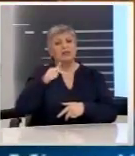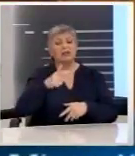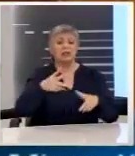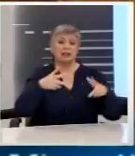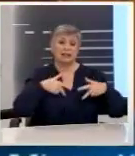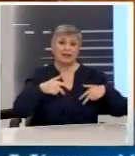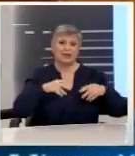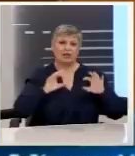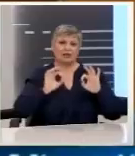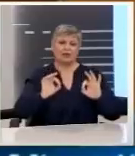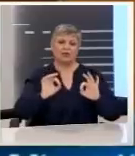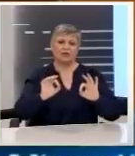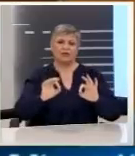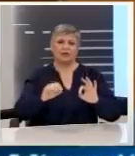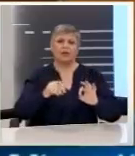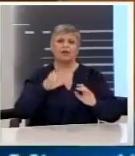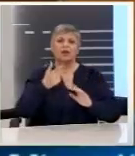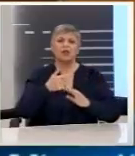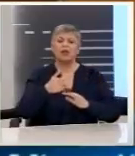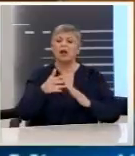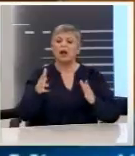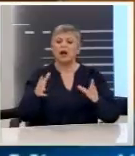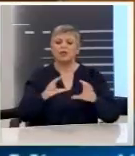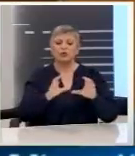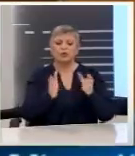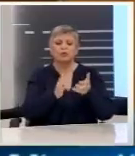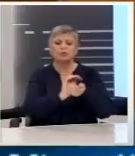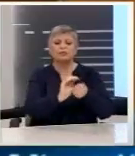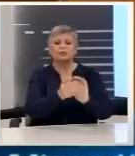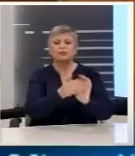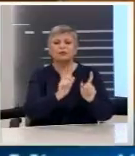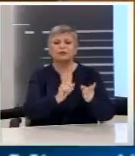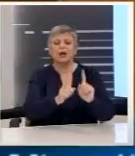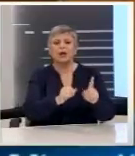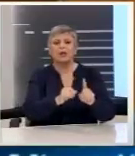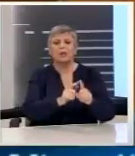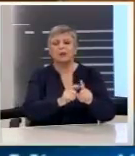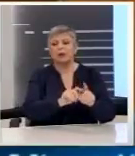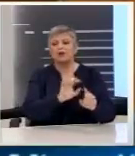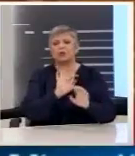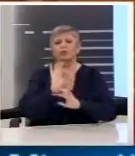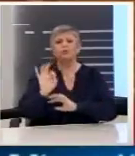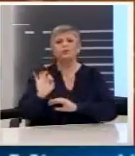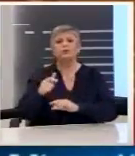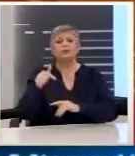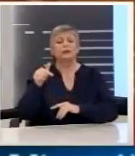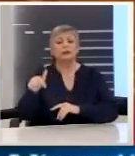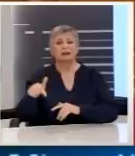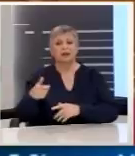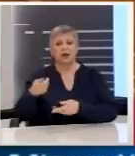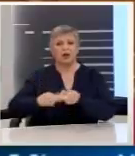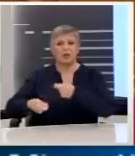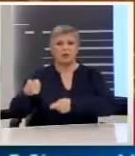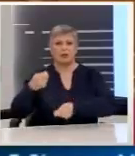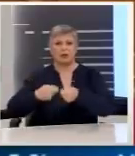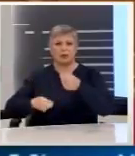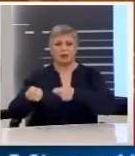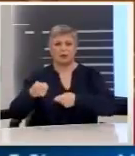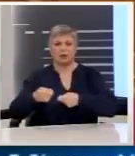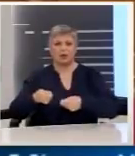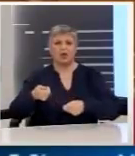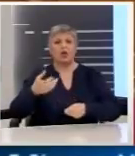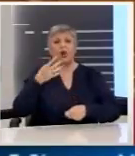στοχοποιεί έναν επιχειρηματία, ούτε λίγο ούτε πολύ, προκειμένου να εξοντώσει πολιτικά τον κύριο Μητσοτάκη.